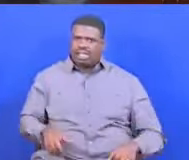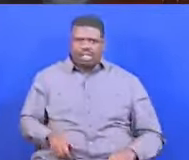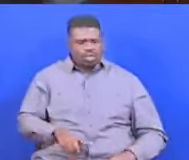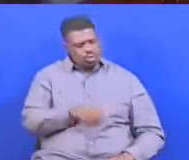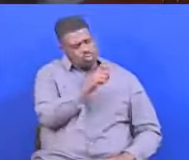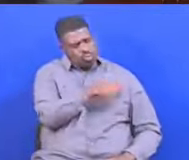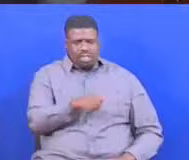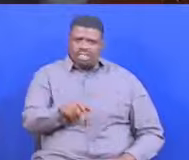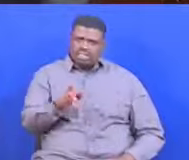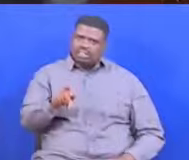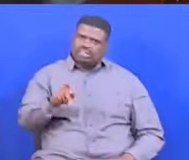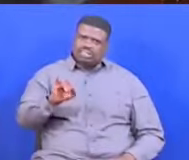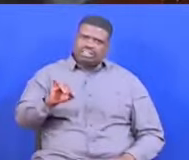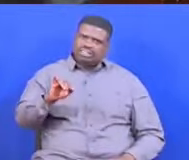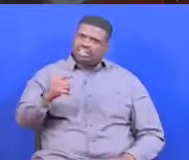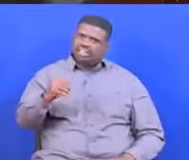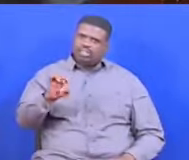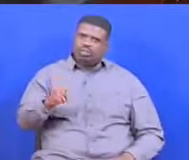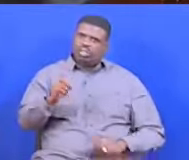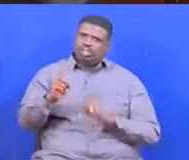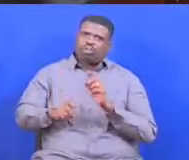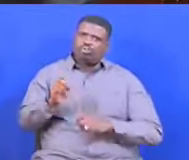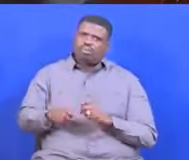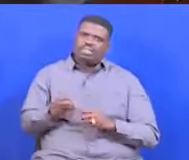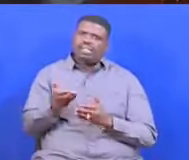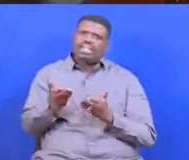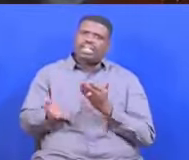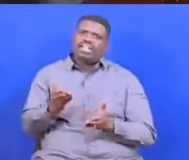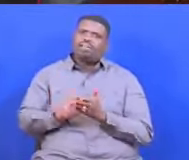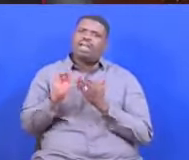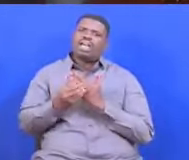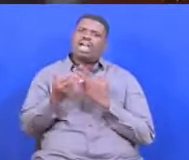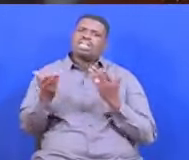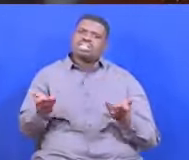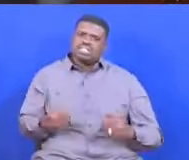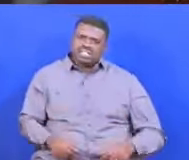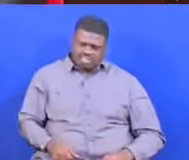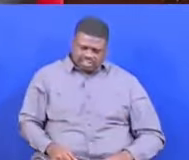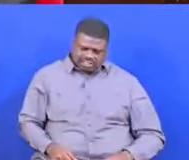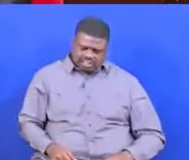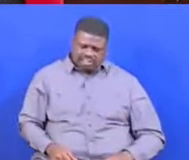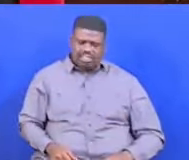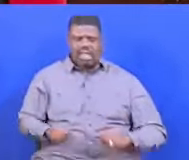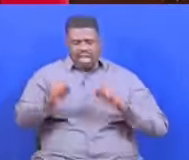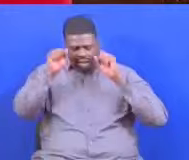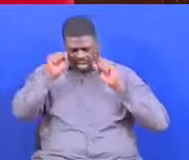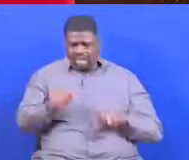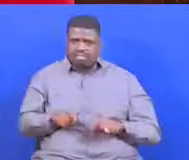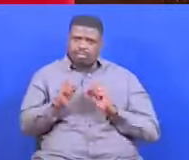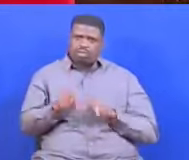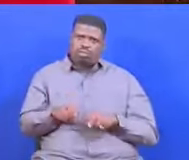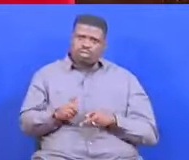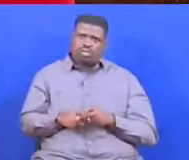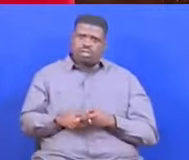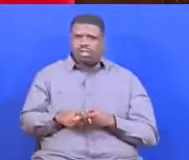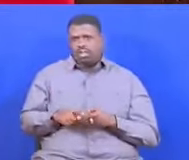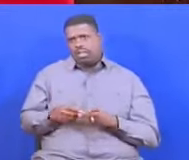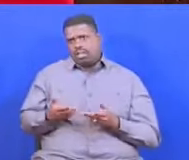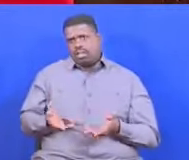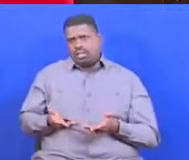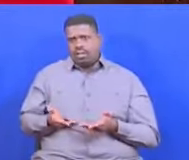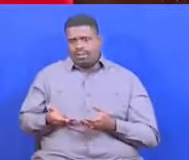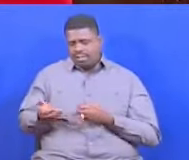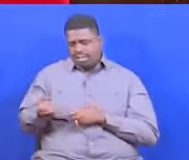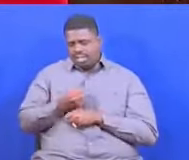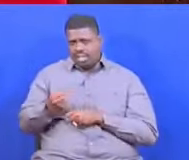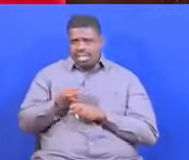mwananchi wa Kiteto ataweza kucompete namna gani? Kwa hivyo ni lazima kuwepo na an affirmative action ya kuonyesha kabisa